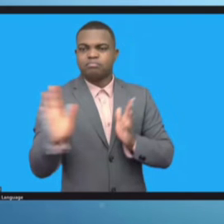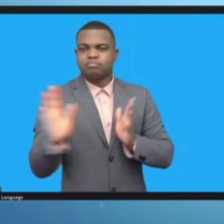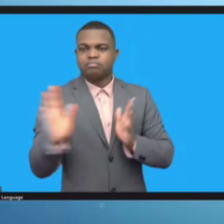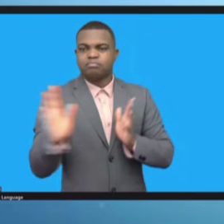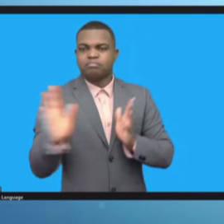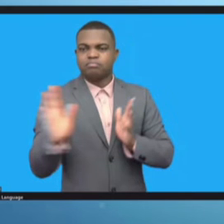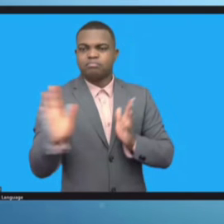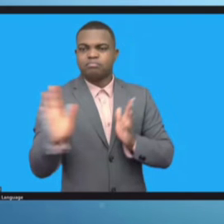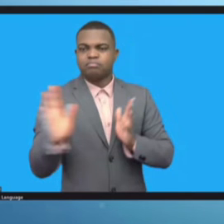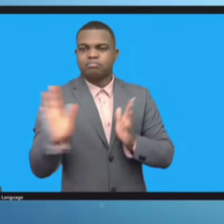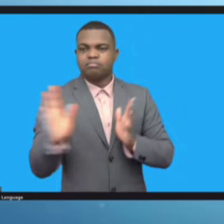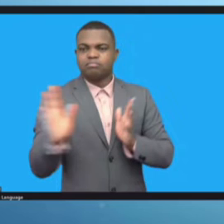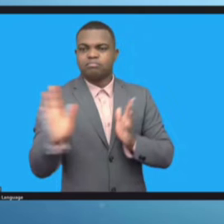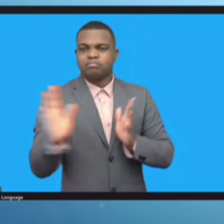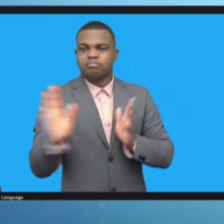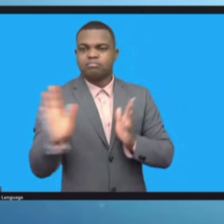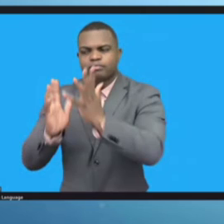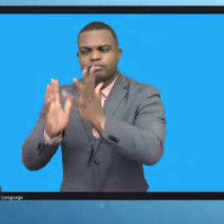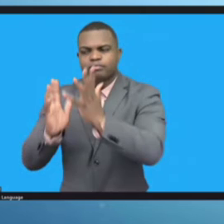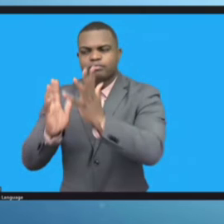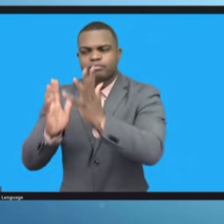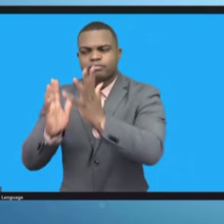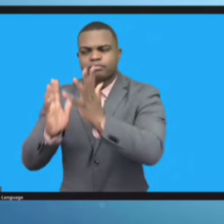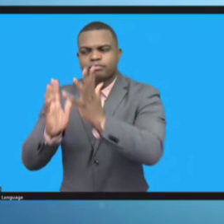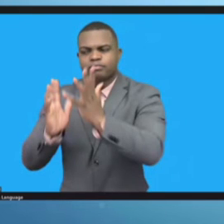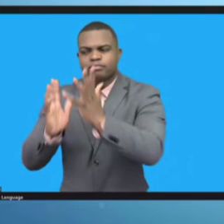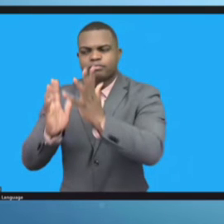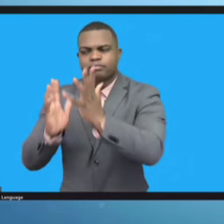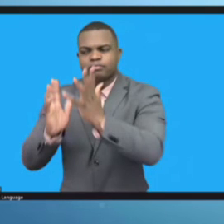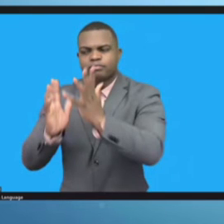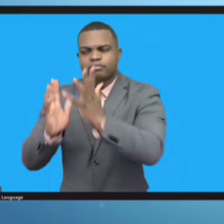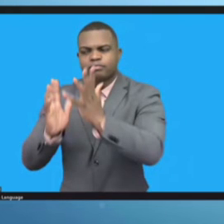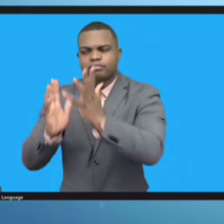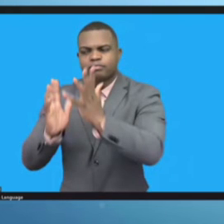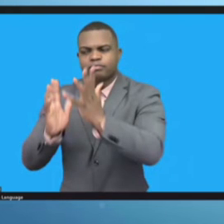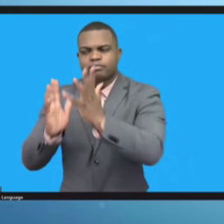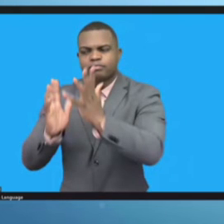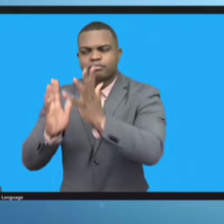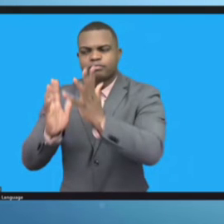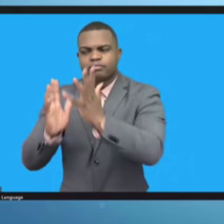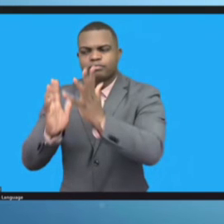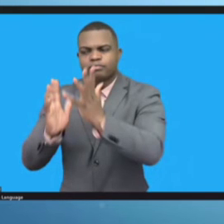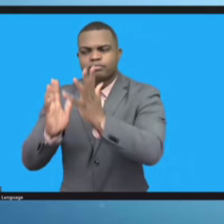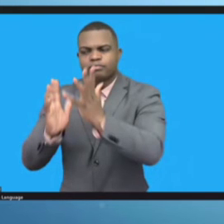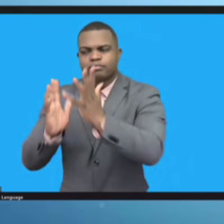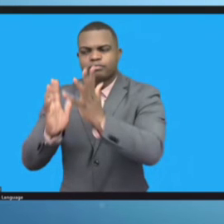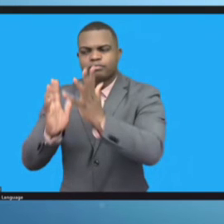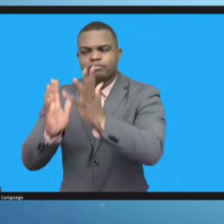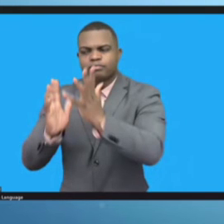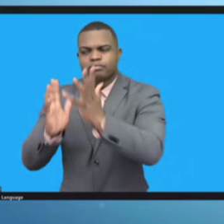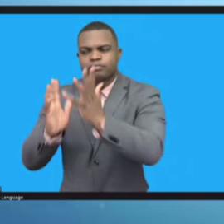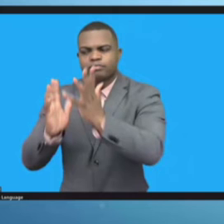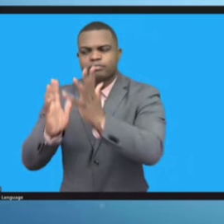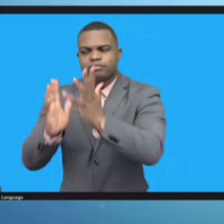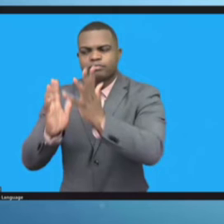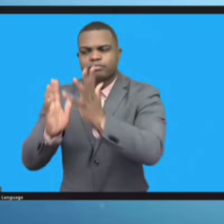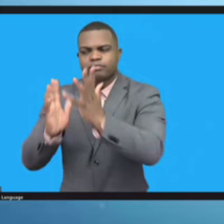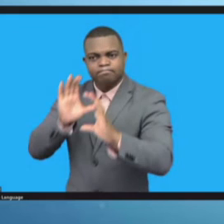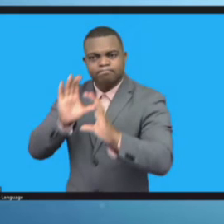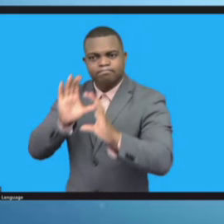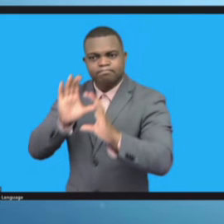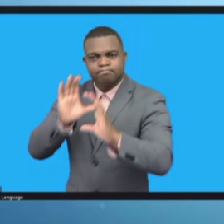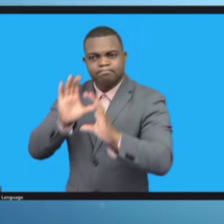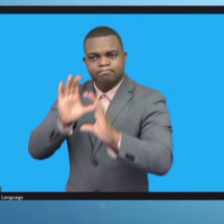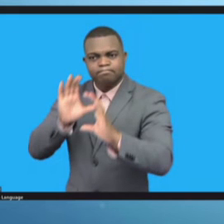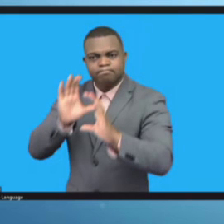的政策。第四点，我们要实施数字技